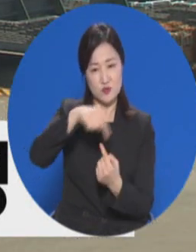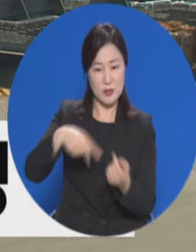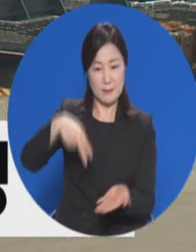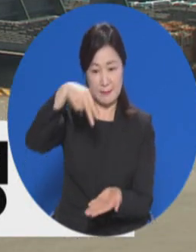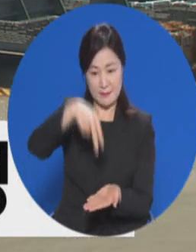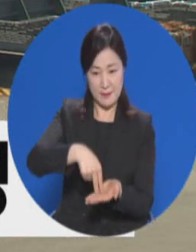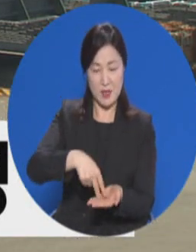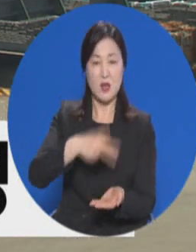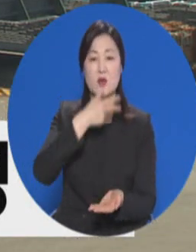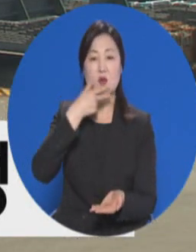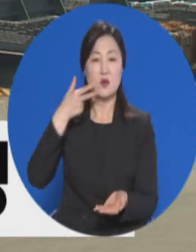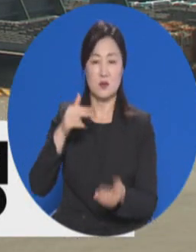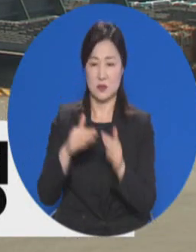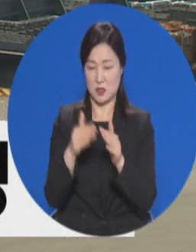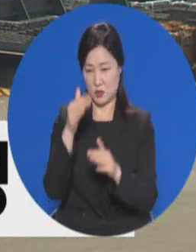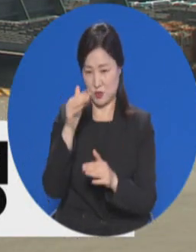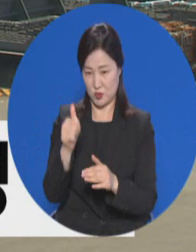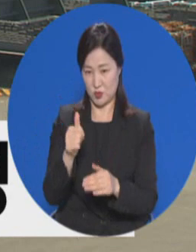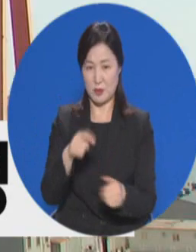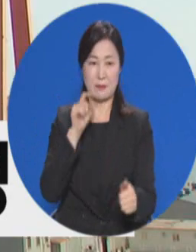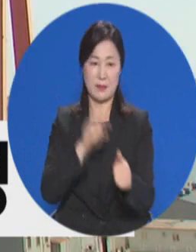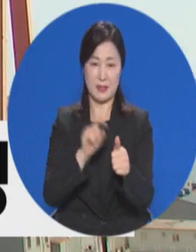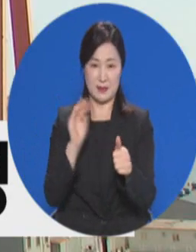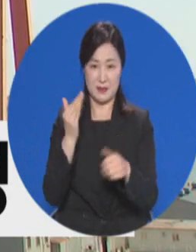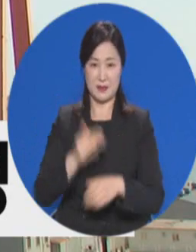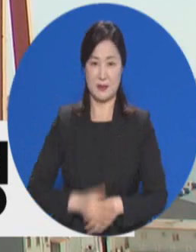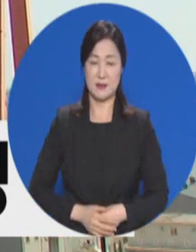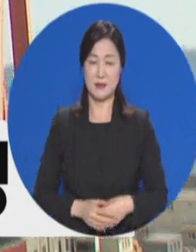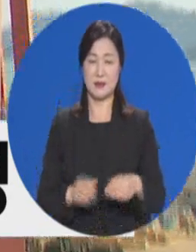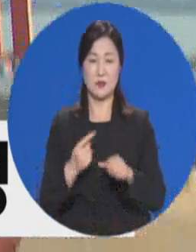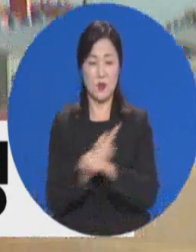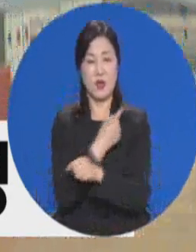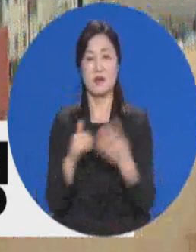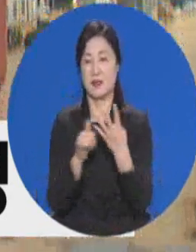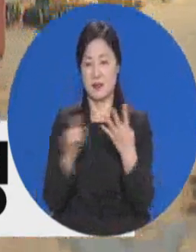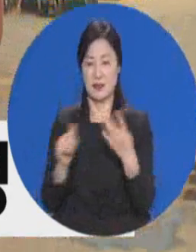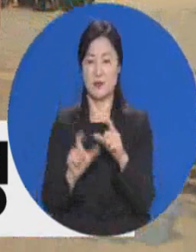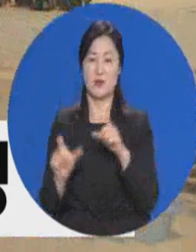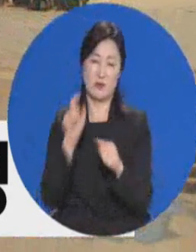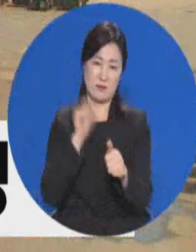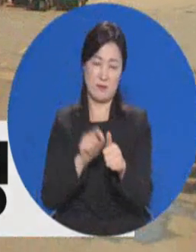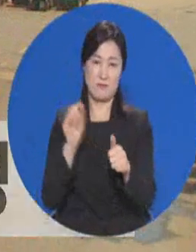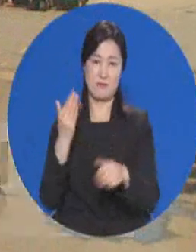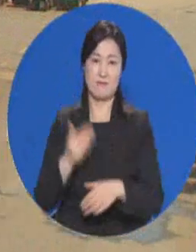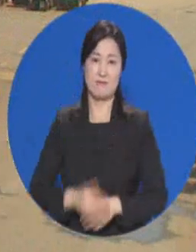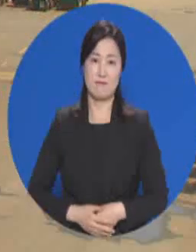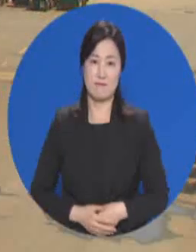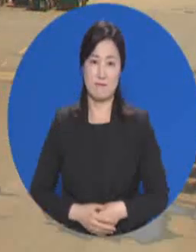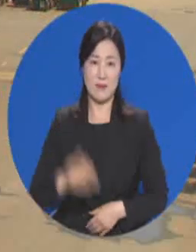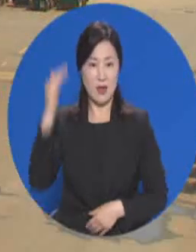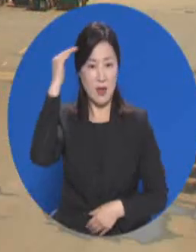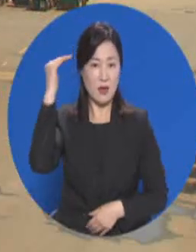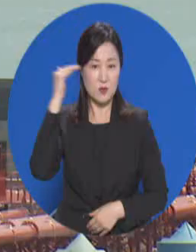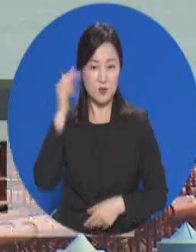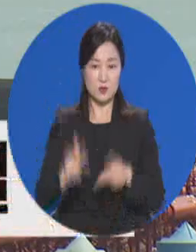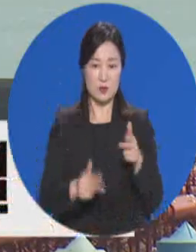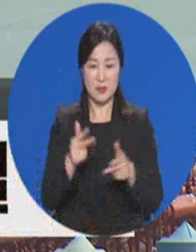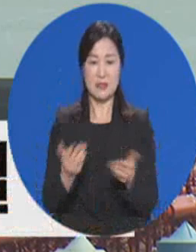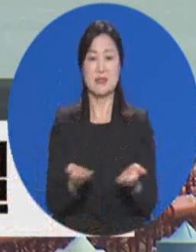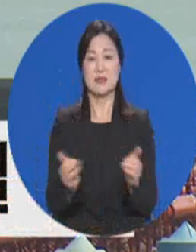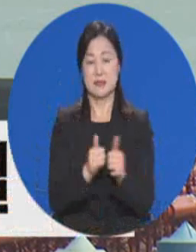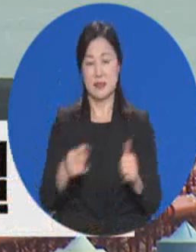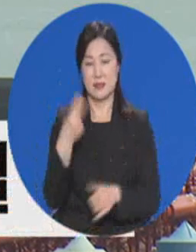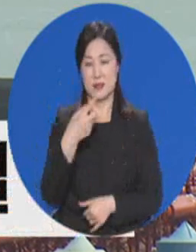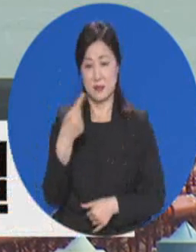국적의 선주 측 감독 간의 확진에 이어 4명의 확진자가 더 발생했습니다. 대한조선 작업자 등 1,400여